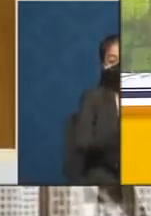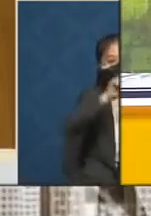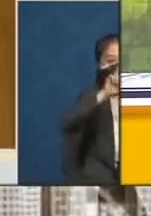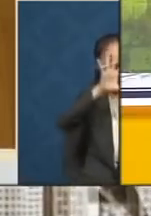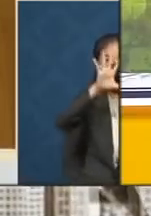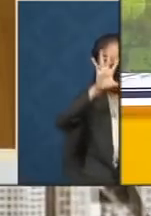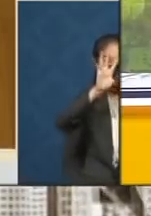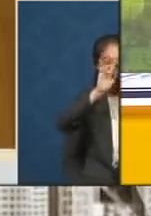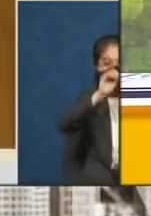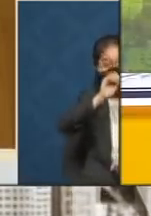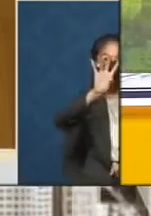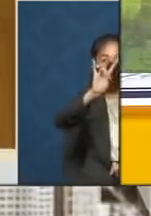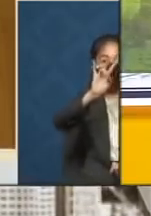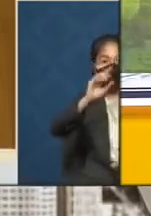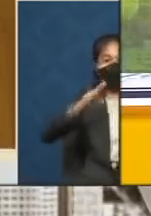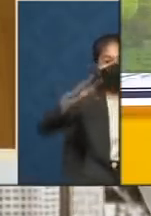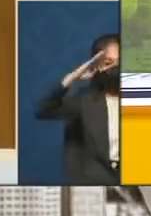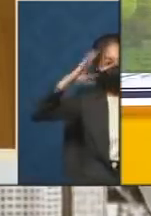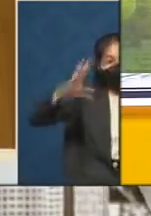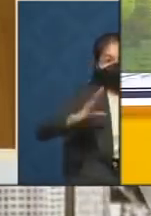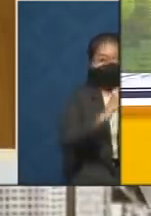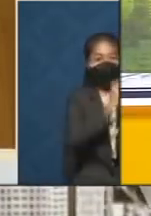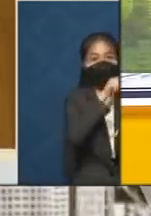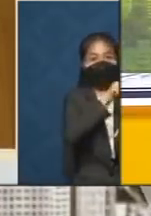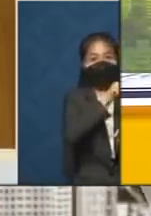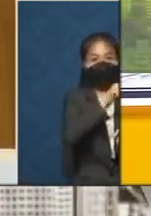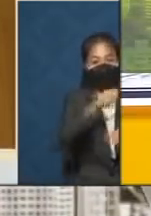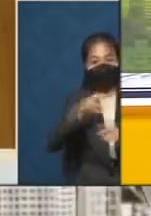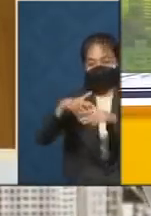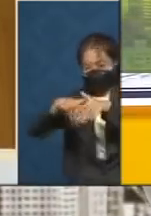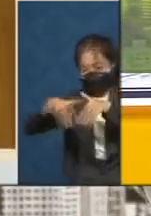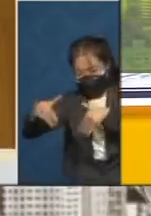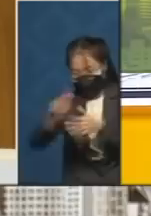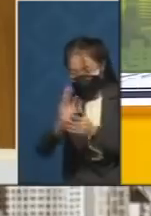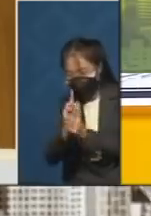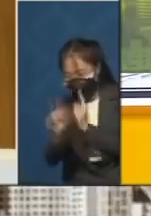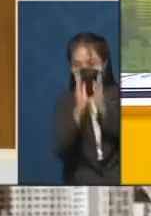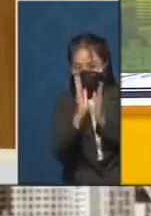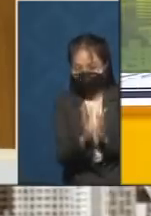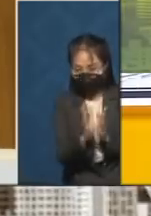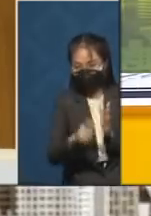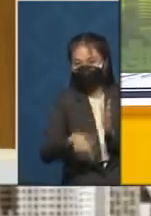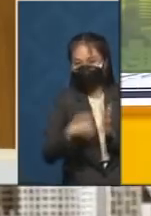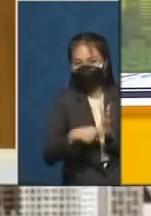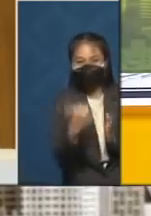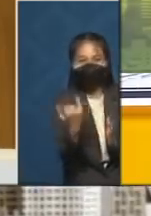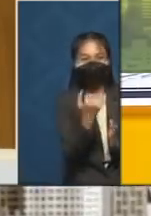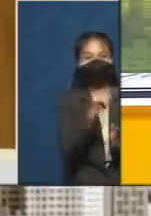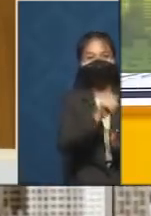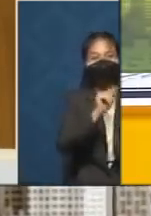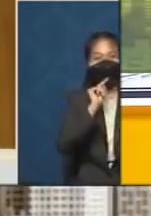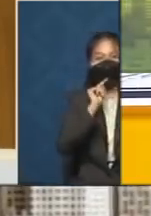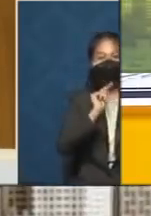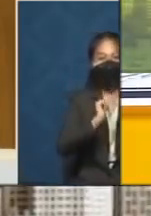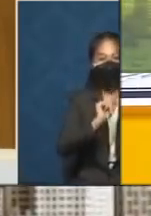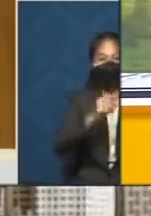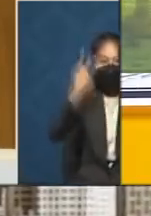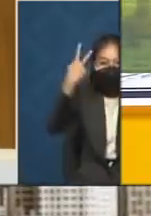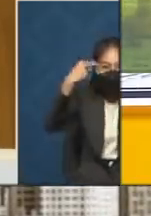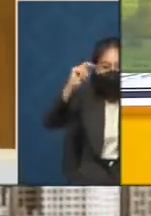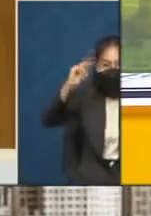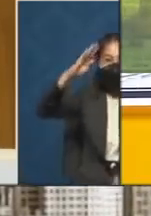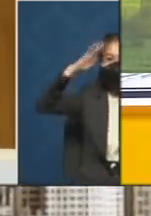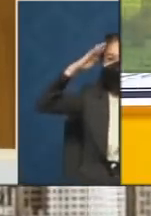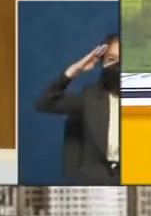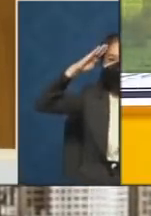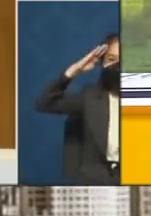มถามหน่อย มันมีการทุจริตคอร์รัปชัน อันนี้พูดตรง ๆ ก่อนรัฐประหารปี57เกิดอะไรขึ้นบ้าง โอ้โห นักการเมืองโกงกินกันชิบห